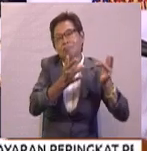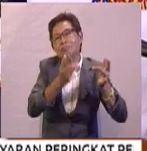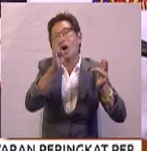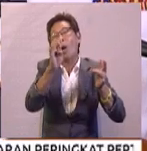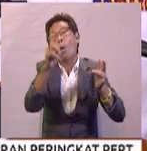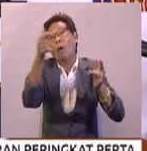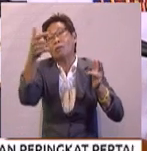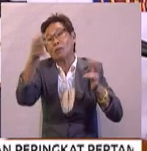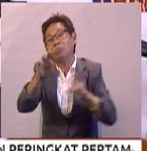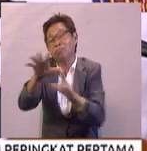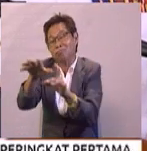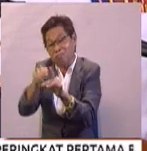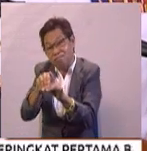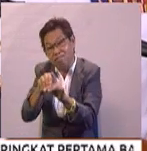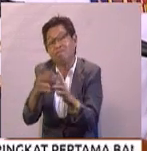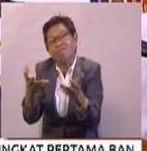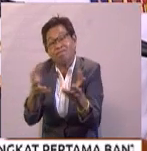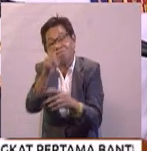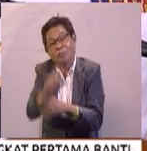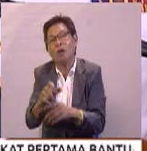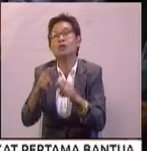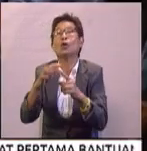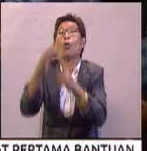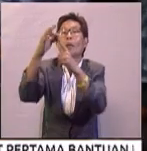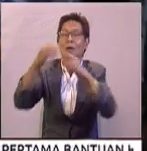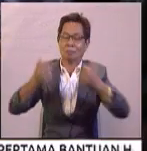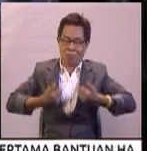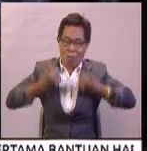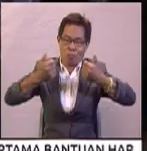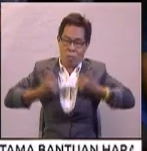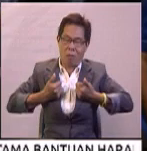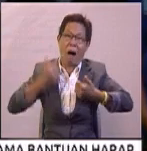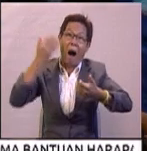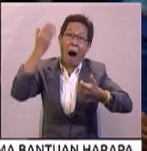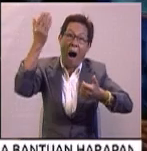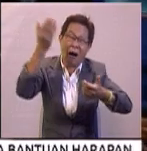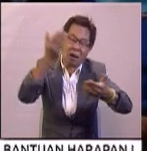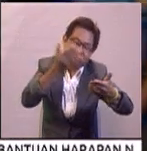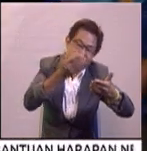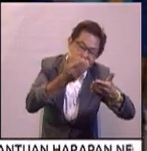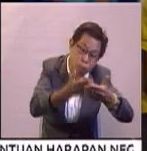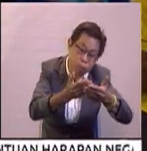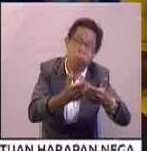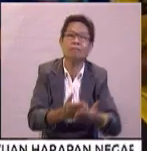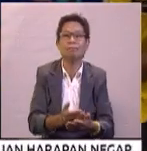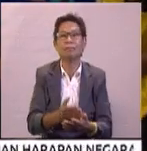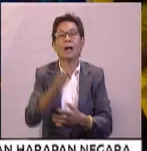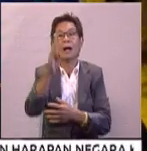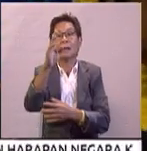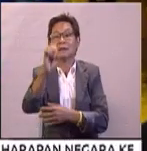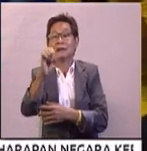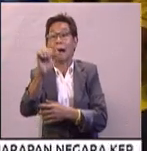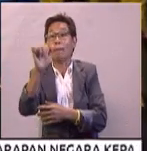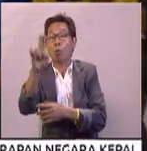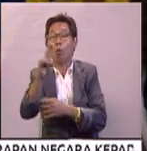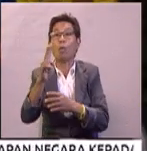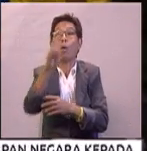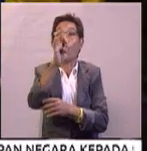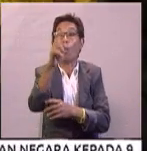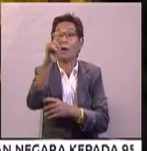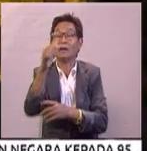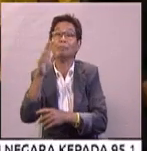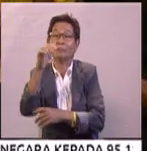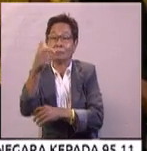veteran yang terbabit terutama ketika sambutan Hari Raya Aidilfitri yang akan menjelang. Tambah Muhammad Sabu, veteran ATM yang